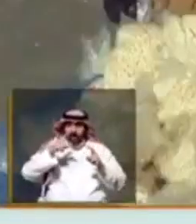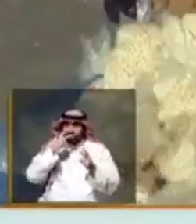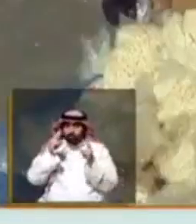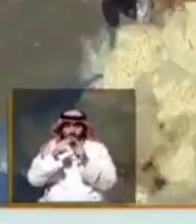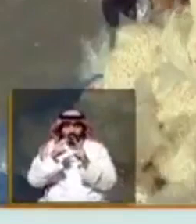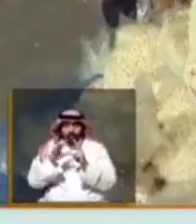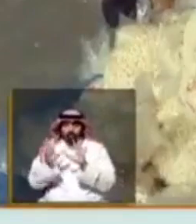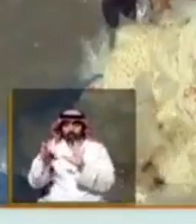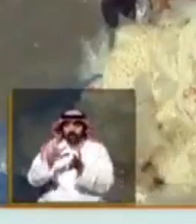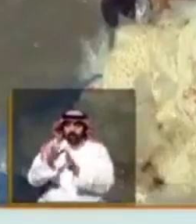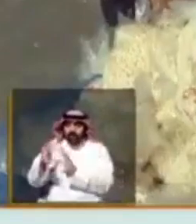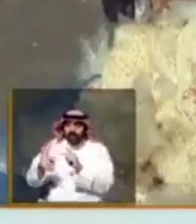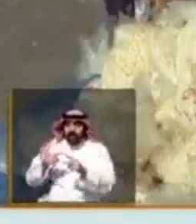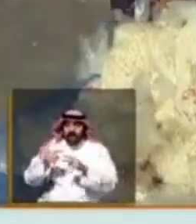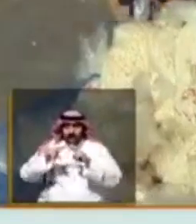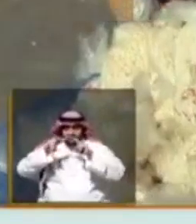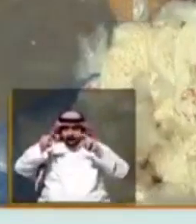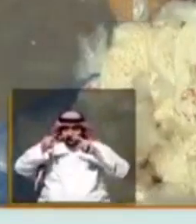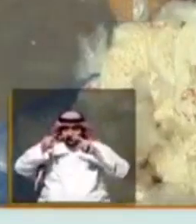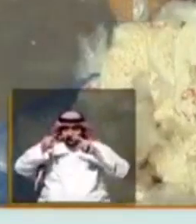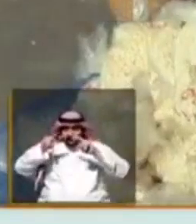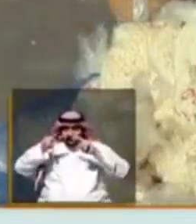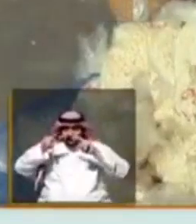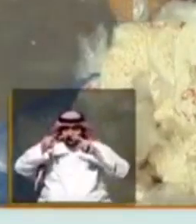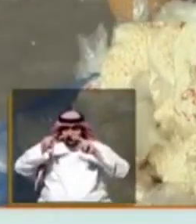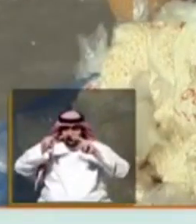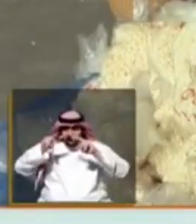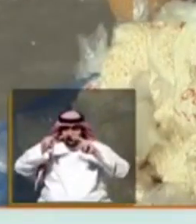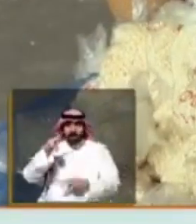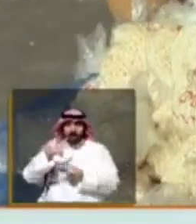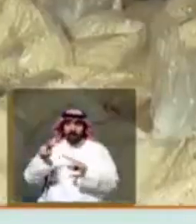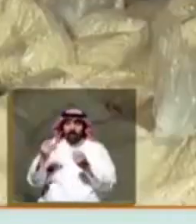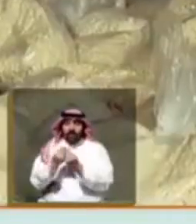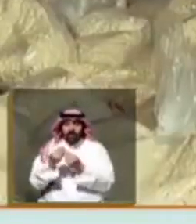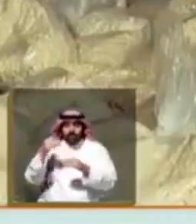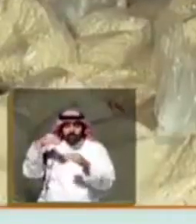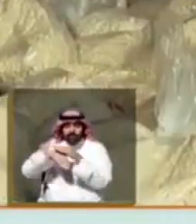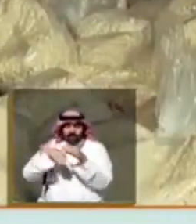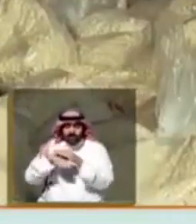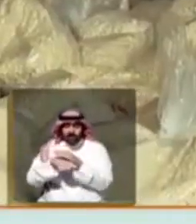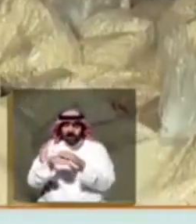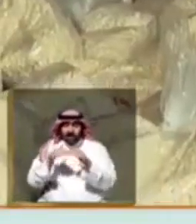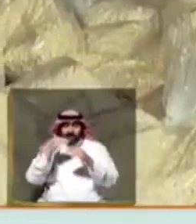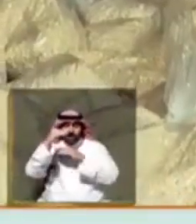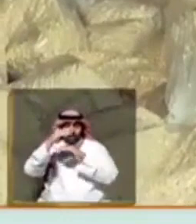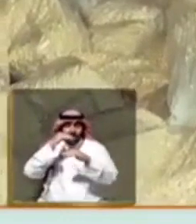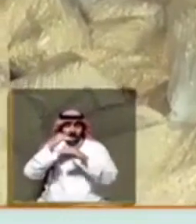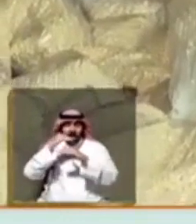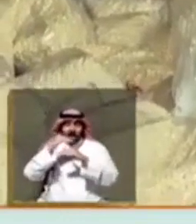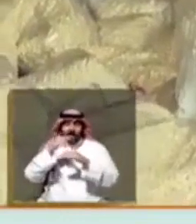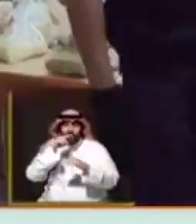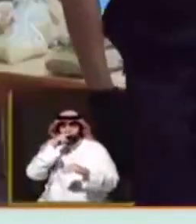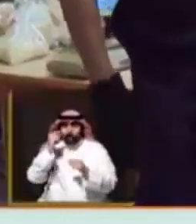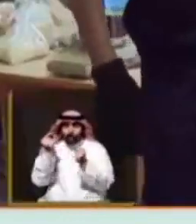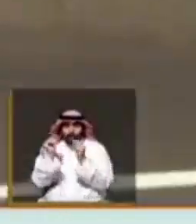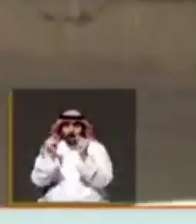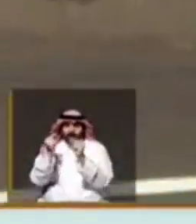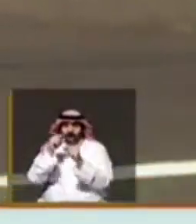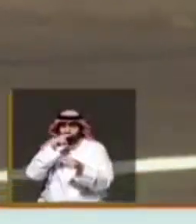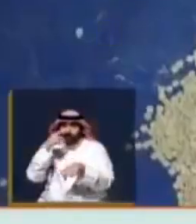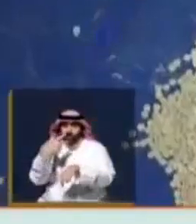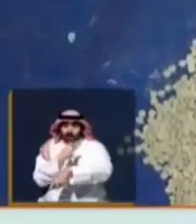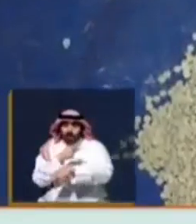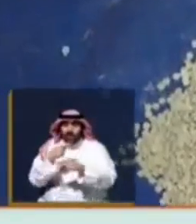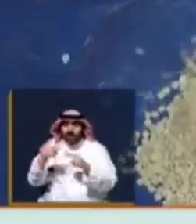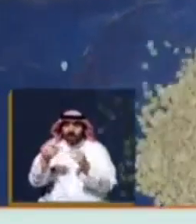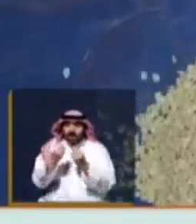الشحنة من خلال الوسائل الآلية والحية عثر على تلك الكمية مخبأة في تجاويف داخل الألواح أعدت بطريقة